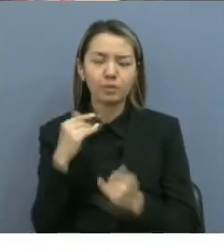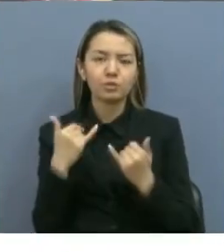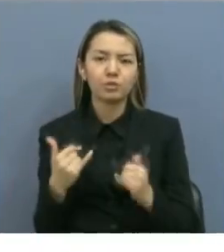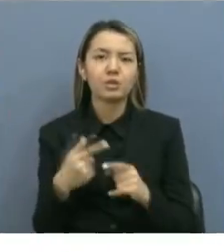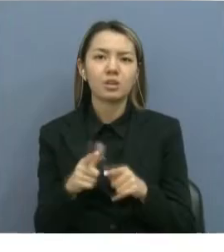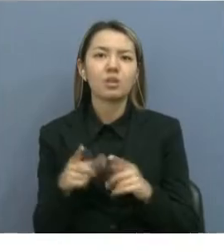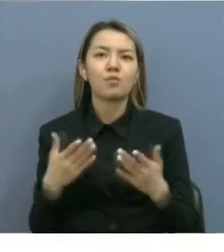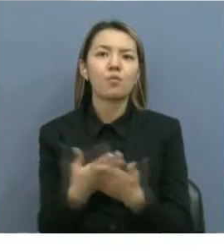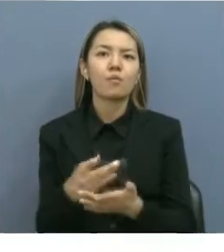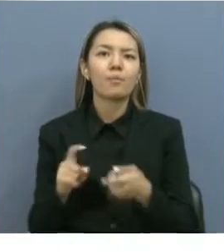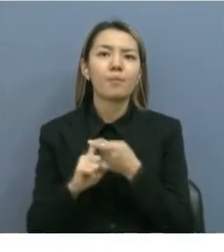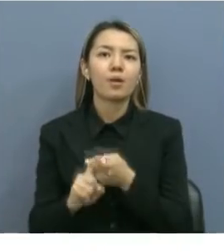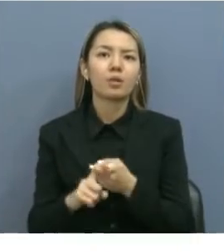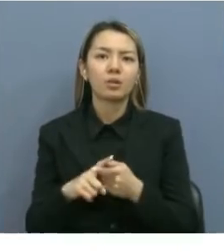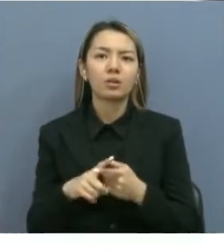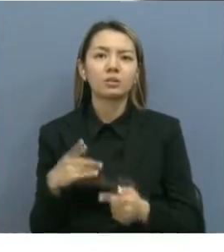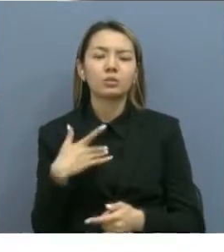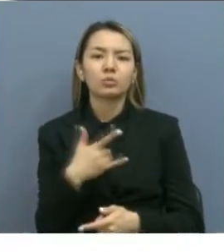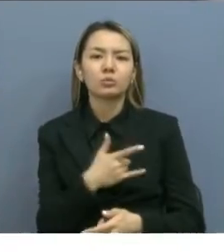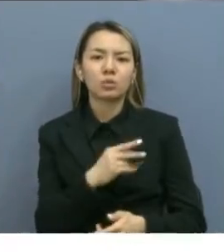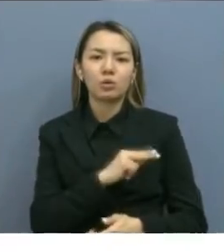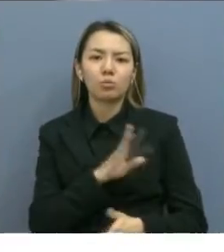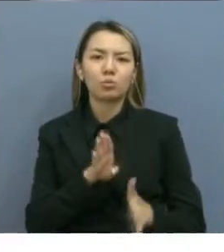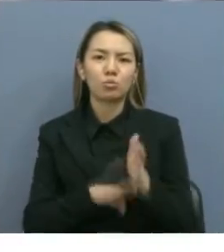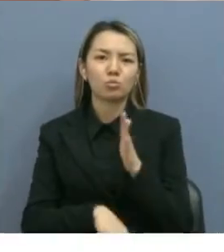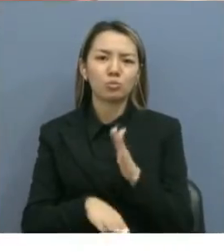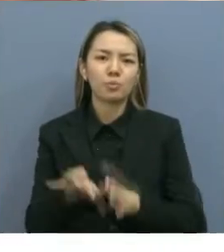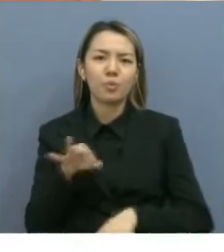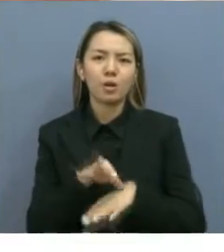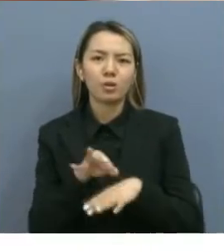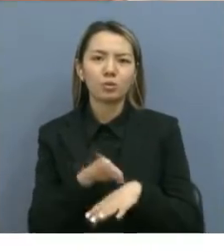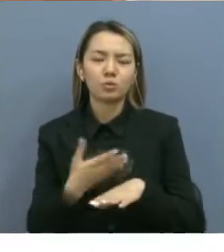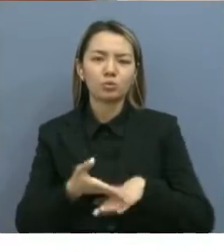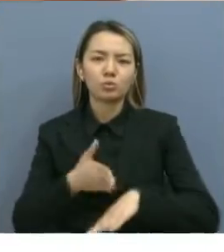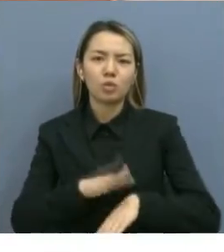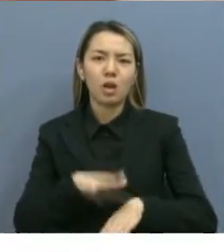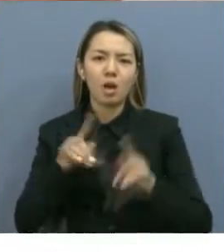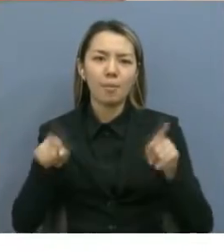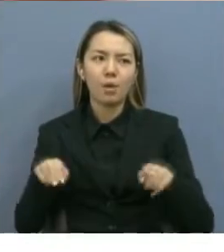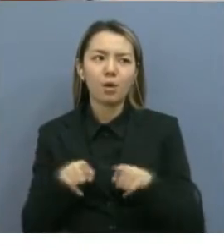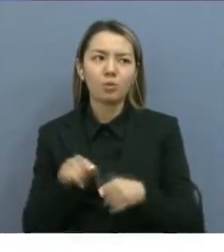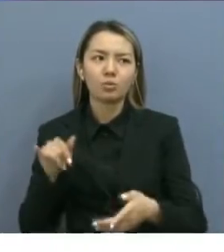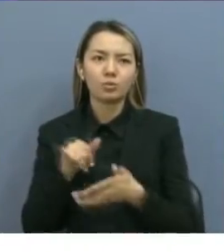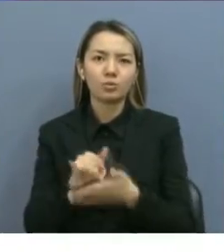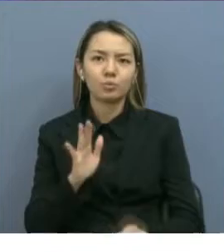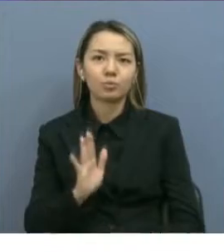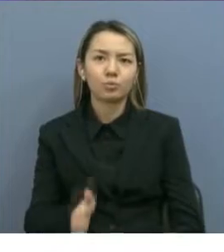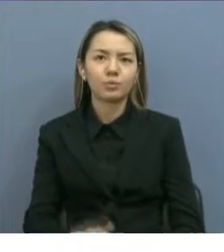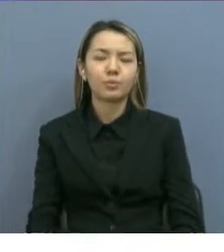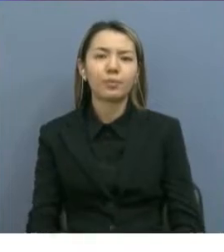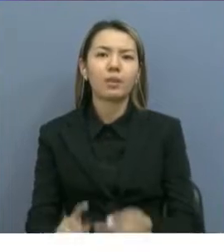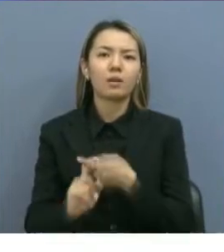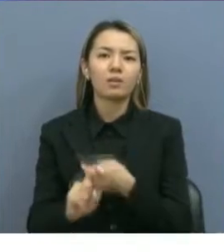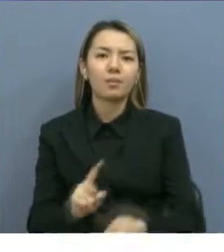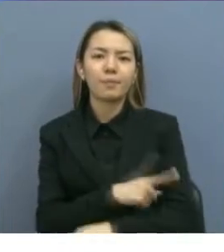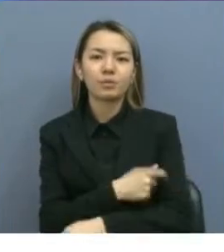бұл жаңа вирус өкпенің жұмысын төмендететіндіктен жағдайы ауыр науқастар жасанды аппаратқа қосылады. Инфекциялық